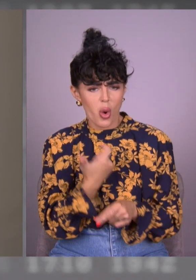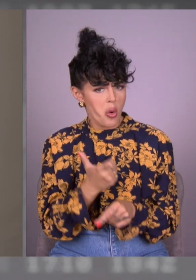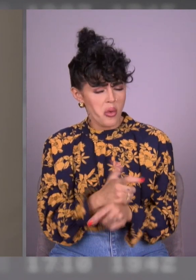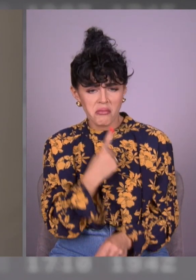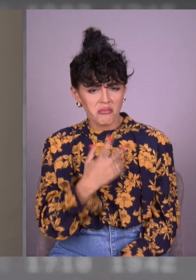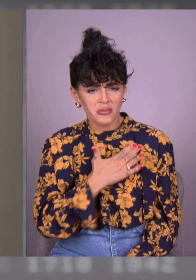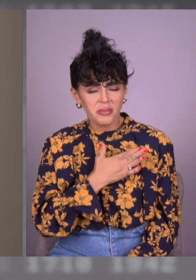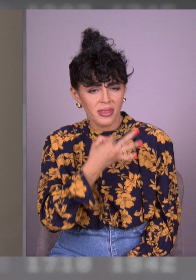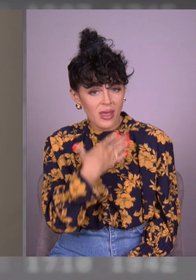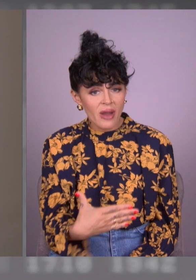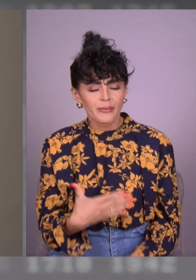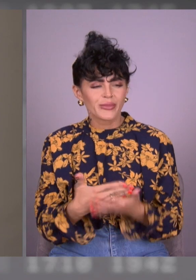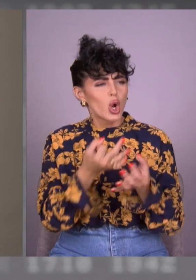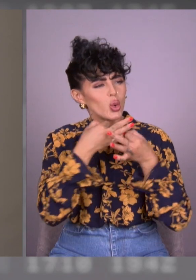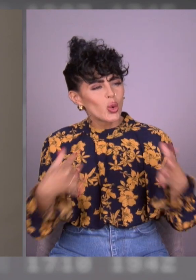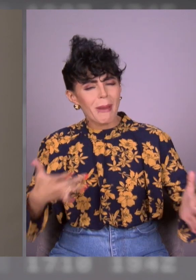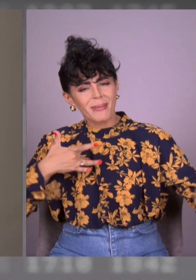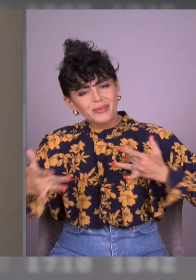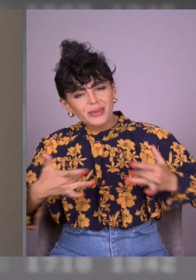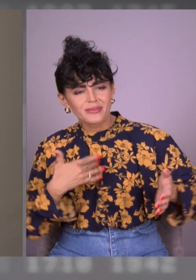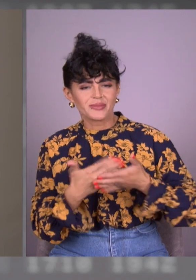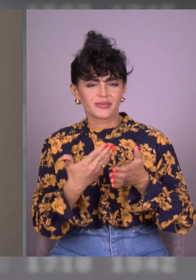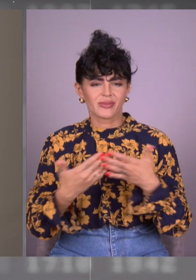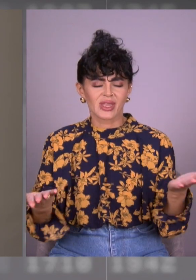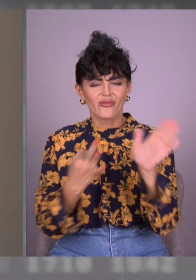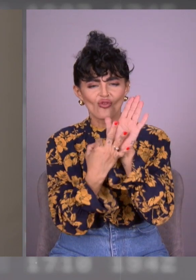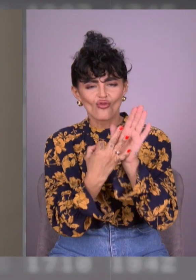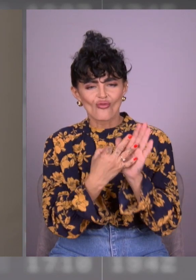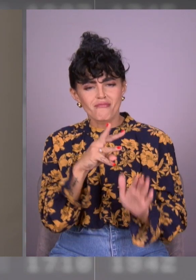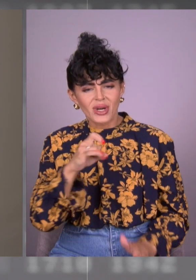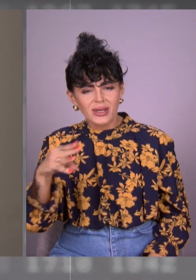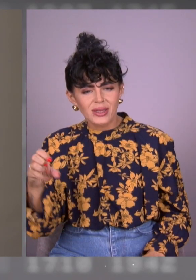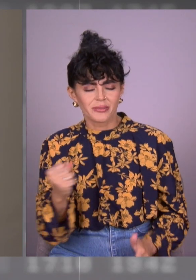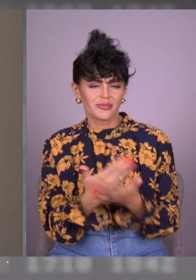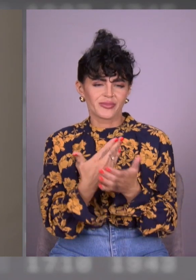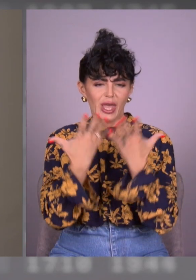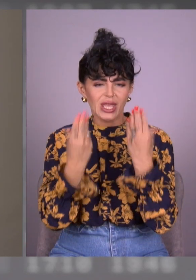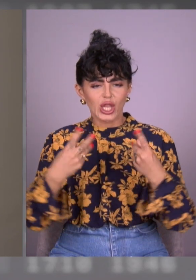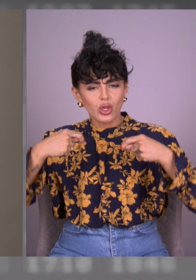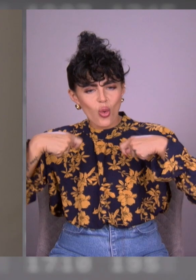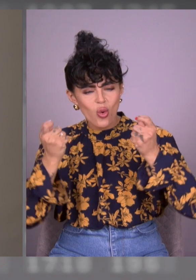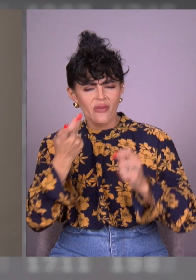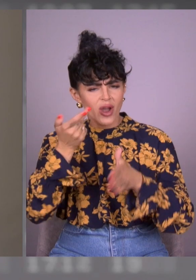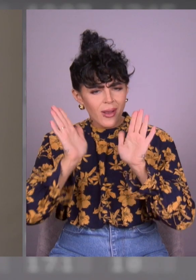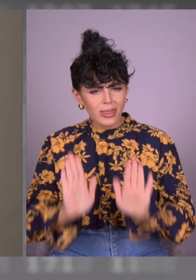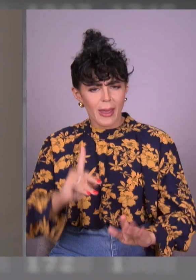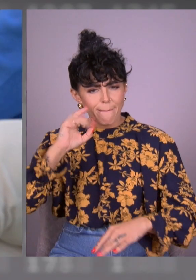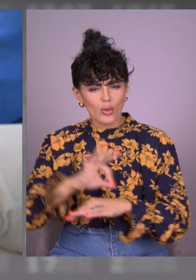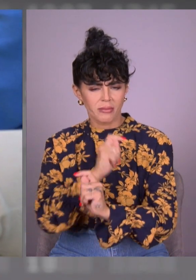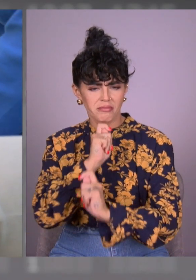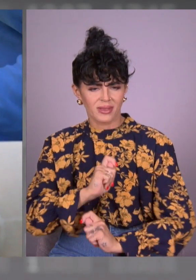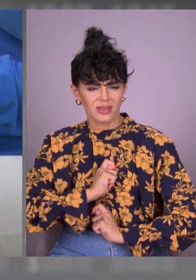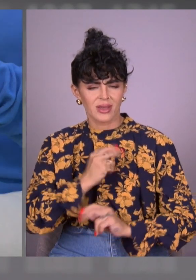на будь-який захід, чи то 8 березня, чи то день народження, він намагався подарувати цю